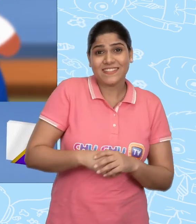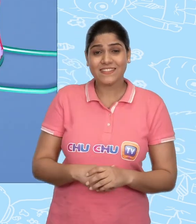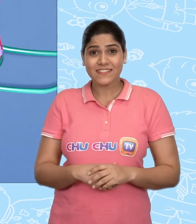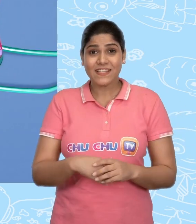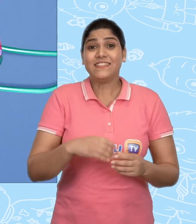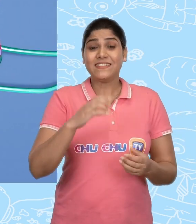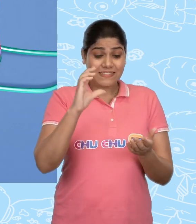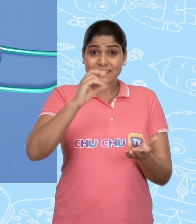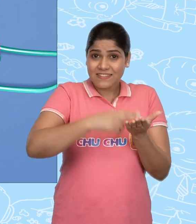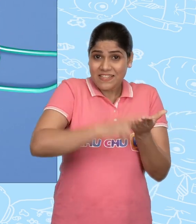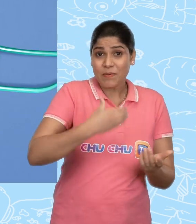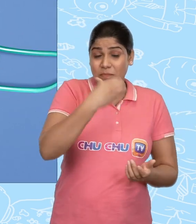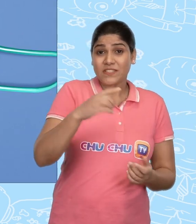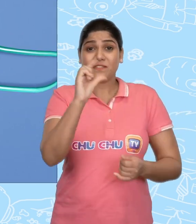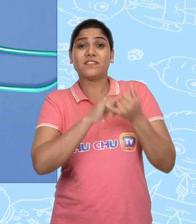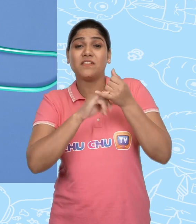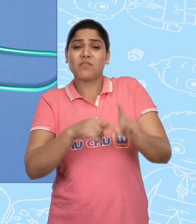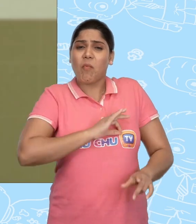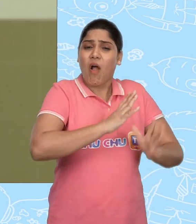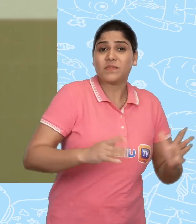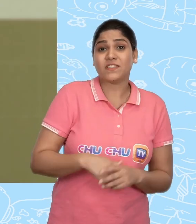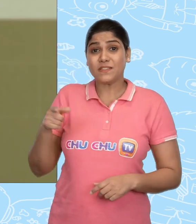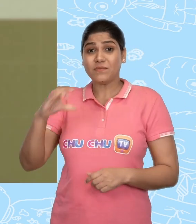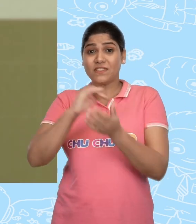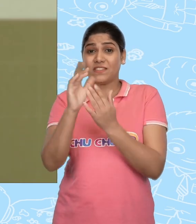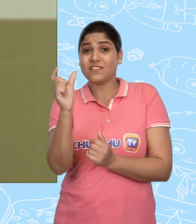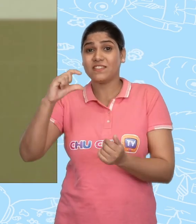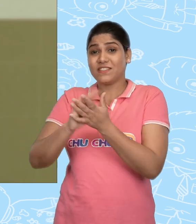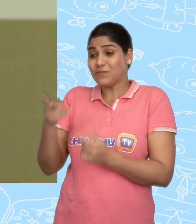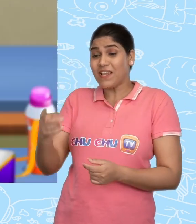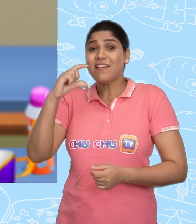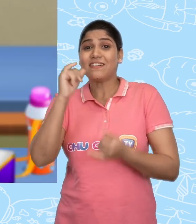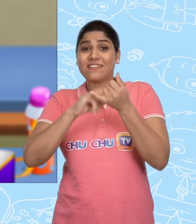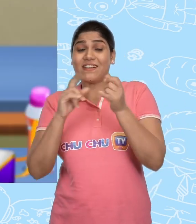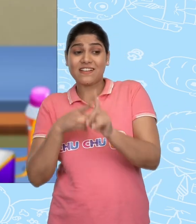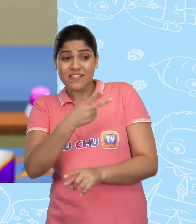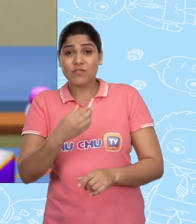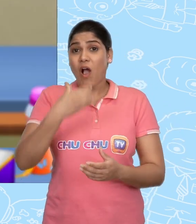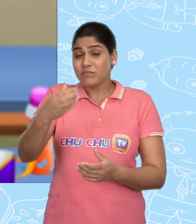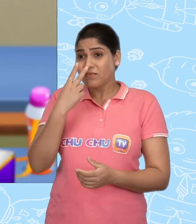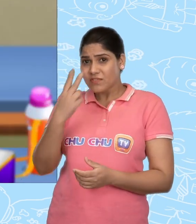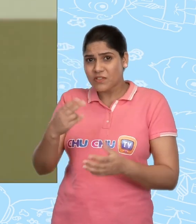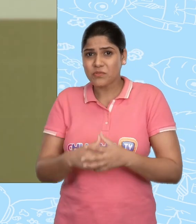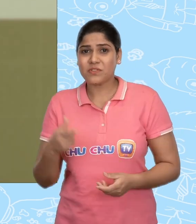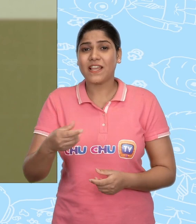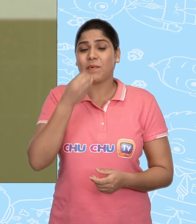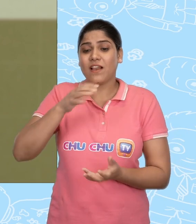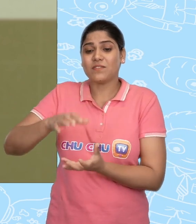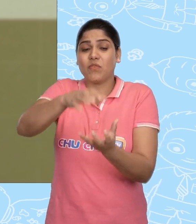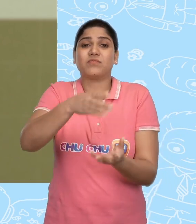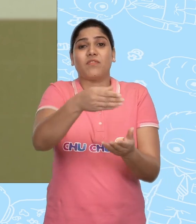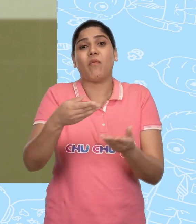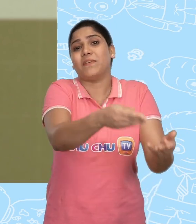है। चीज पिज्जा तो कसली को बहुत पसंद है। जब चूचू ने कसली को पिज्जा को देखते हुए देखा तो उसने अपना